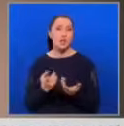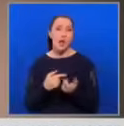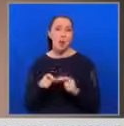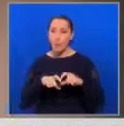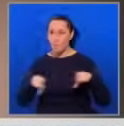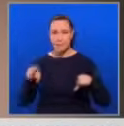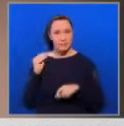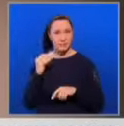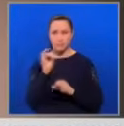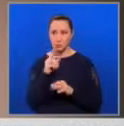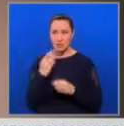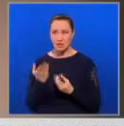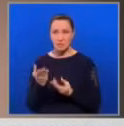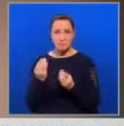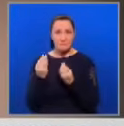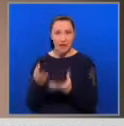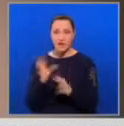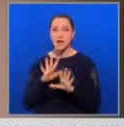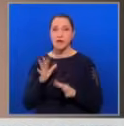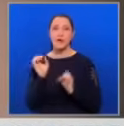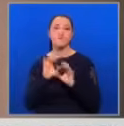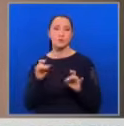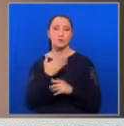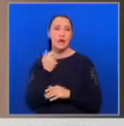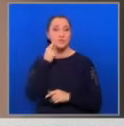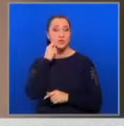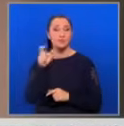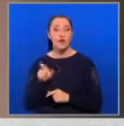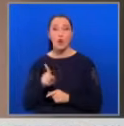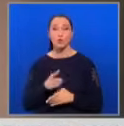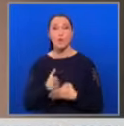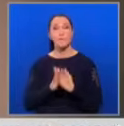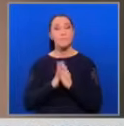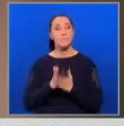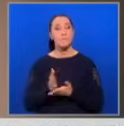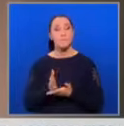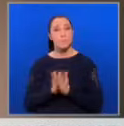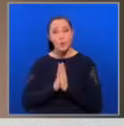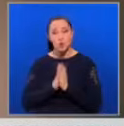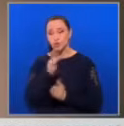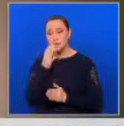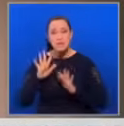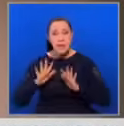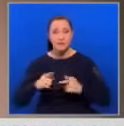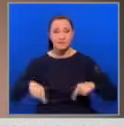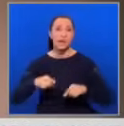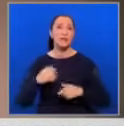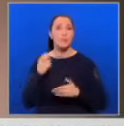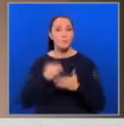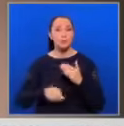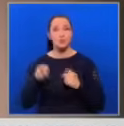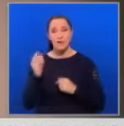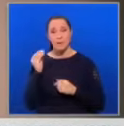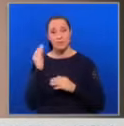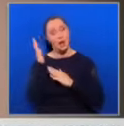никой не ти дава някаква информация няма жив човек който да помо можеш да ти осигури някаква стая където просто да да легне на тъмно това